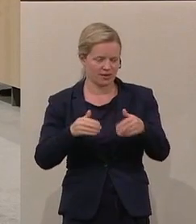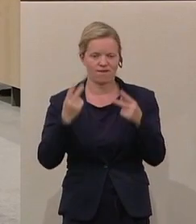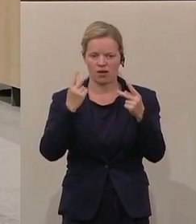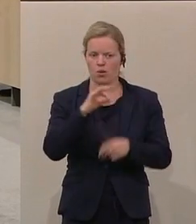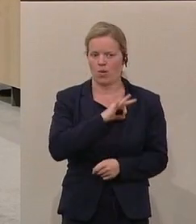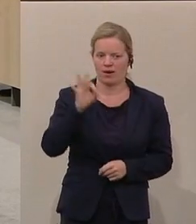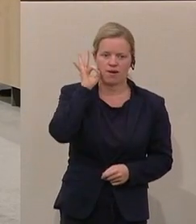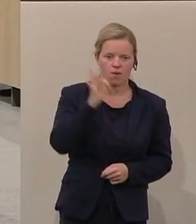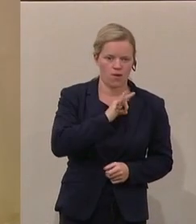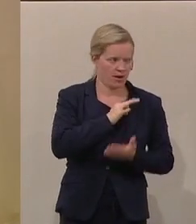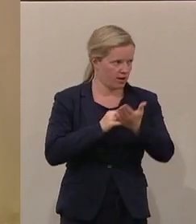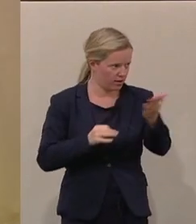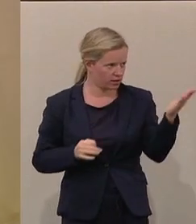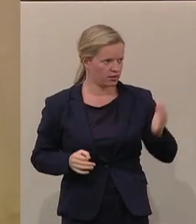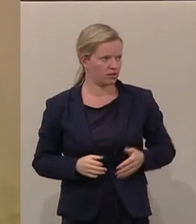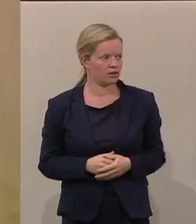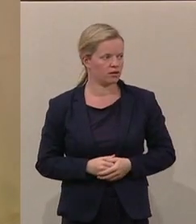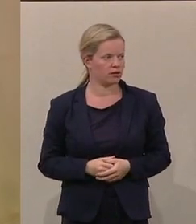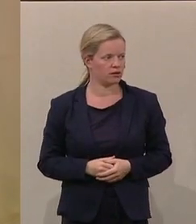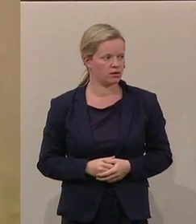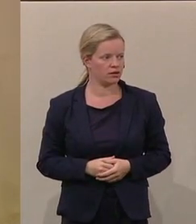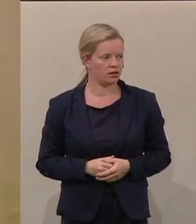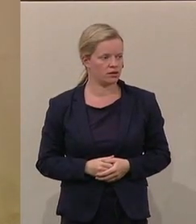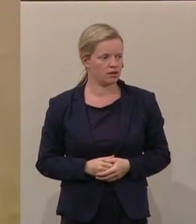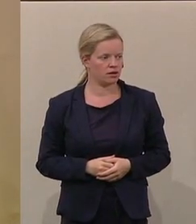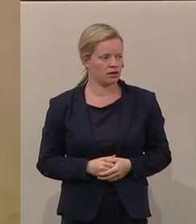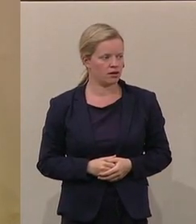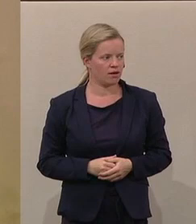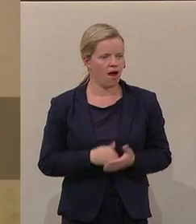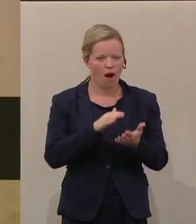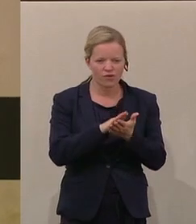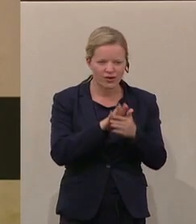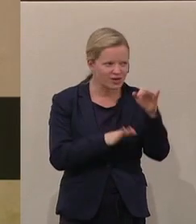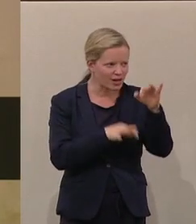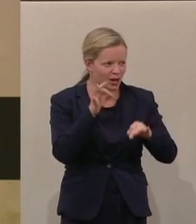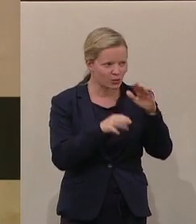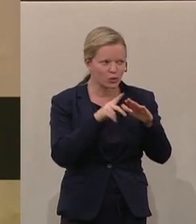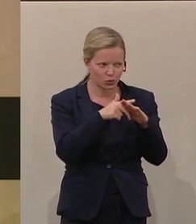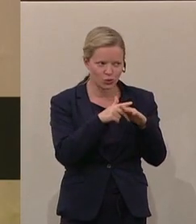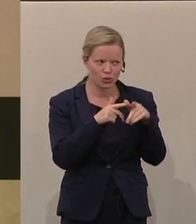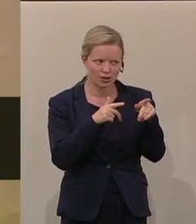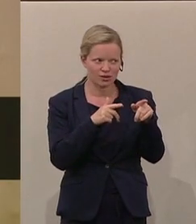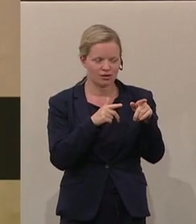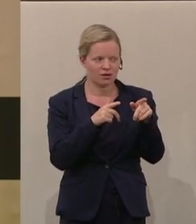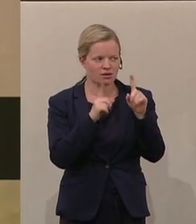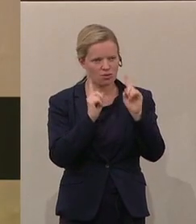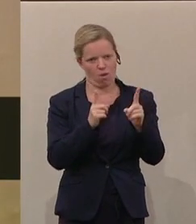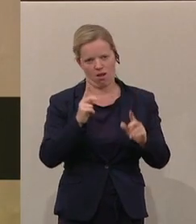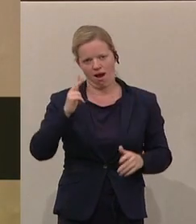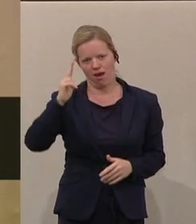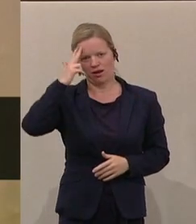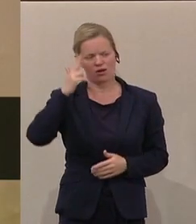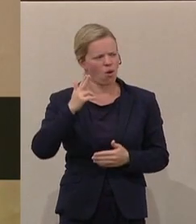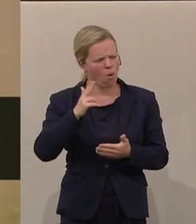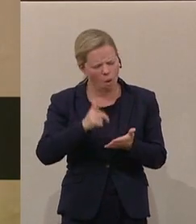Und am Wort Dagmar Belakovic, die Sprecherin für Arbeit und Soziales der FPÖ. Das könnten Sie auch anerkennen, denn wir haben sehr oft